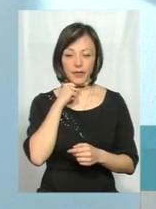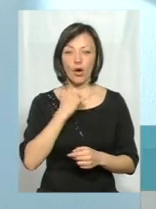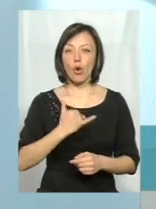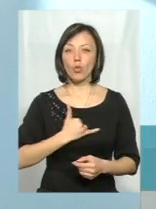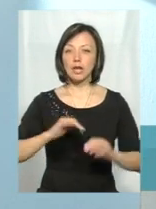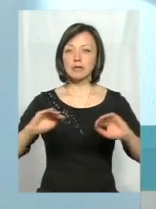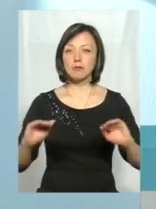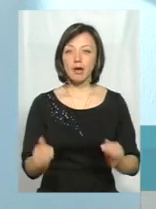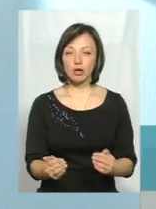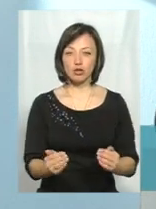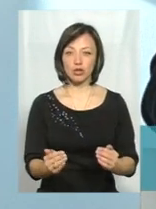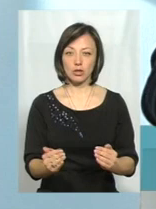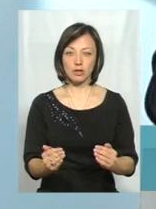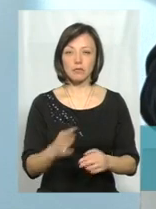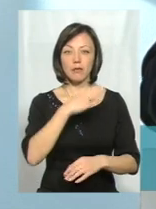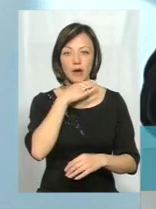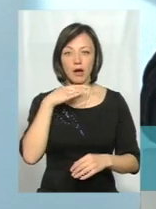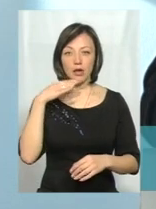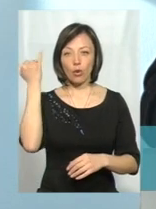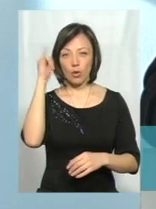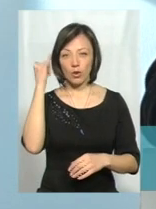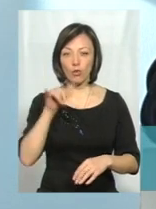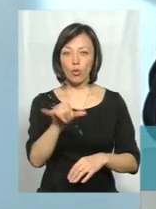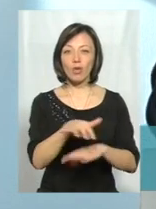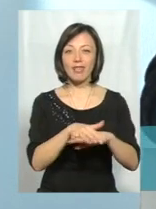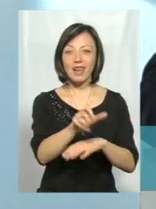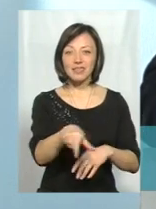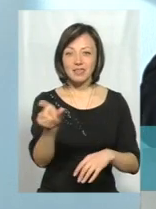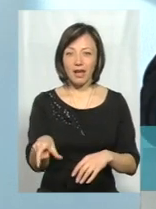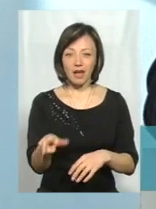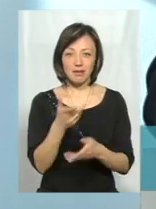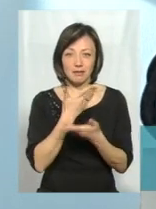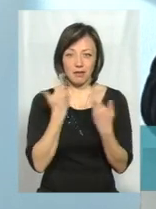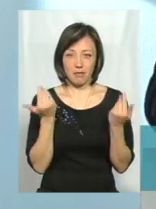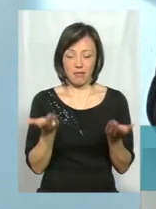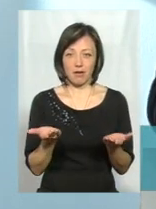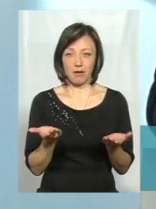нас зменшилось багато корів населення.